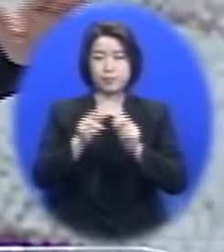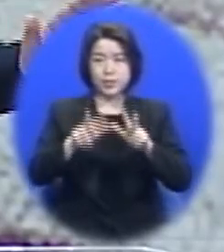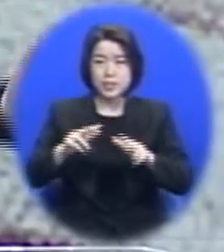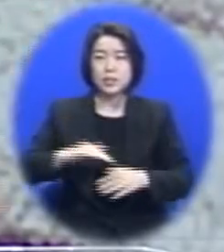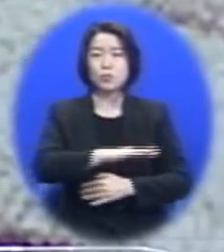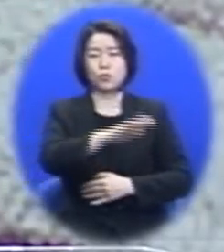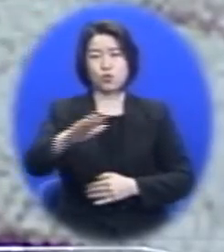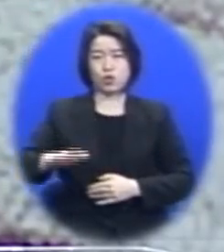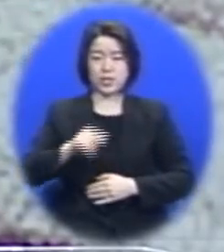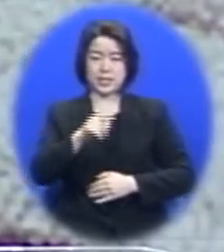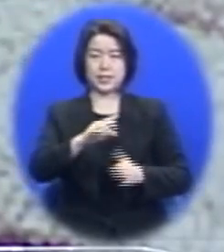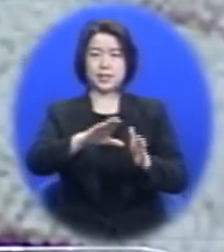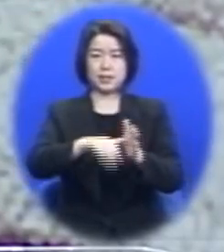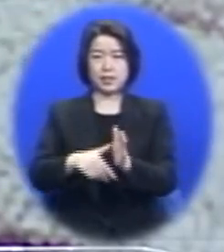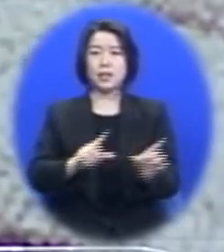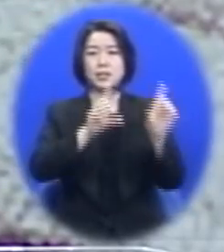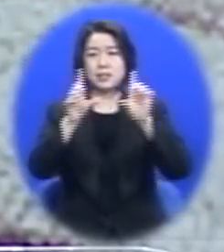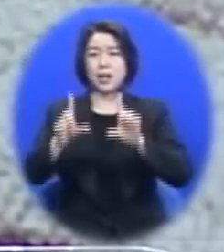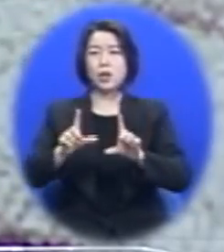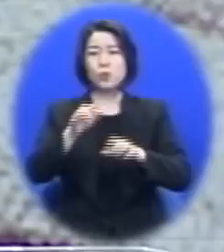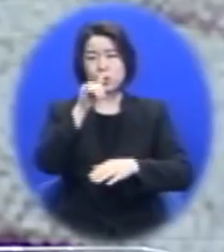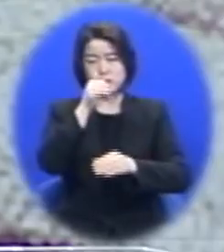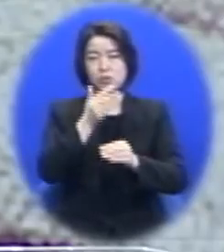그 때를 살고 있습니다